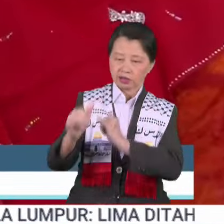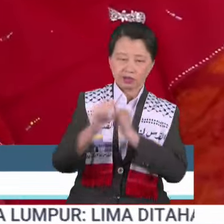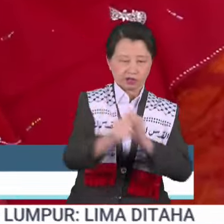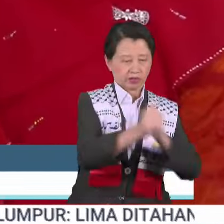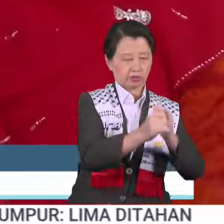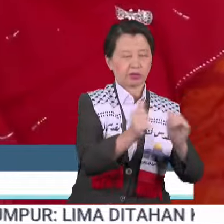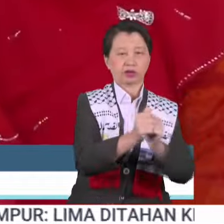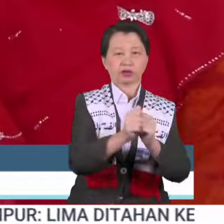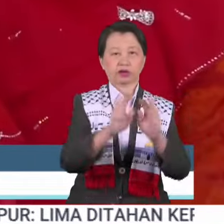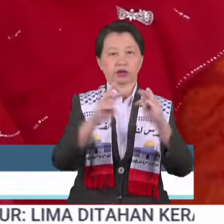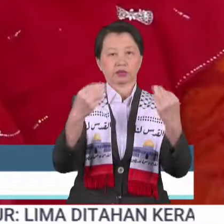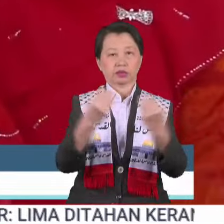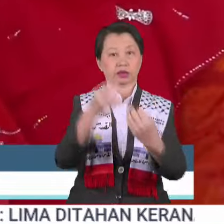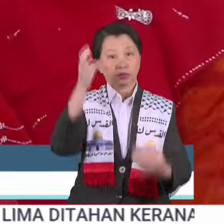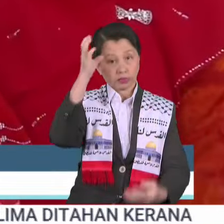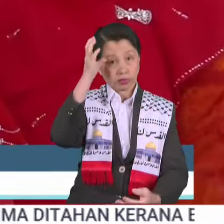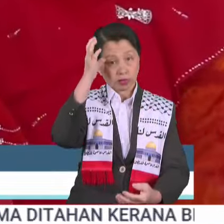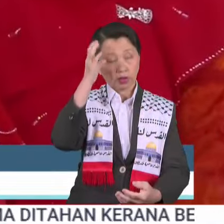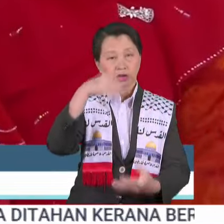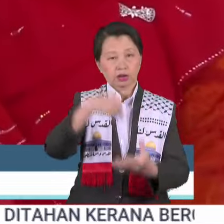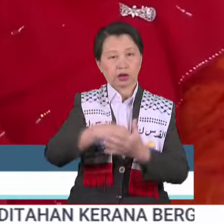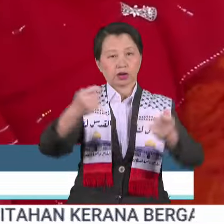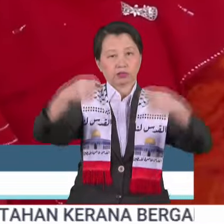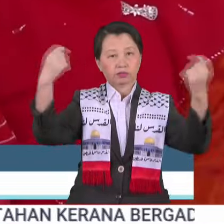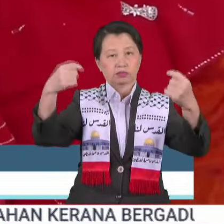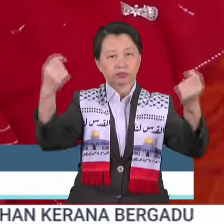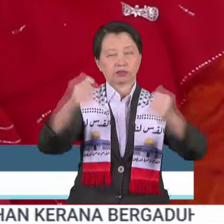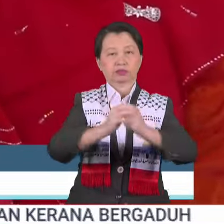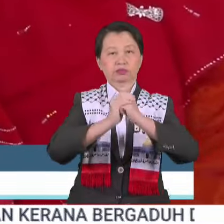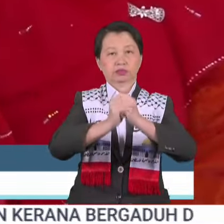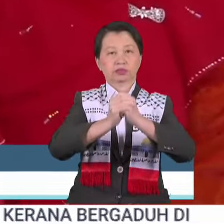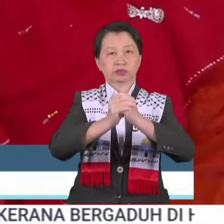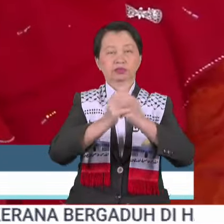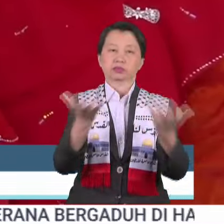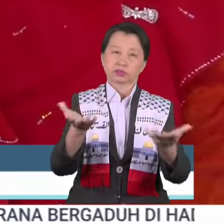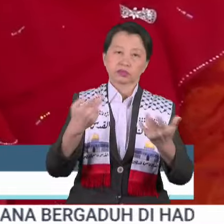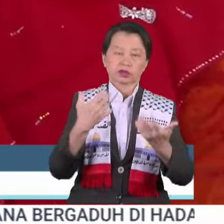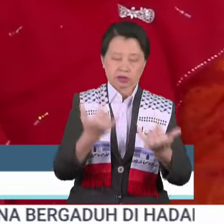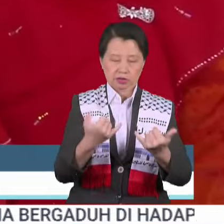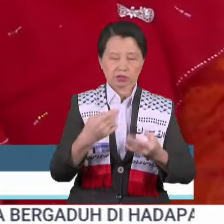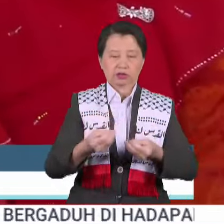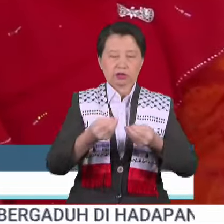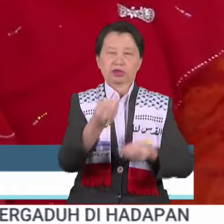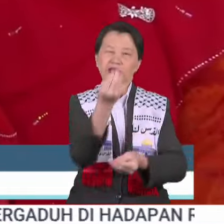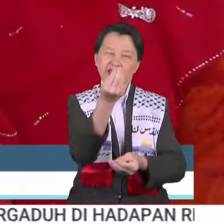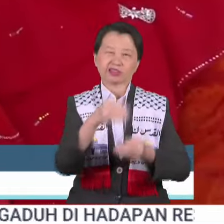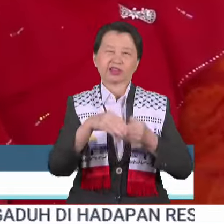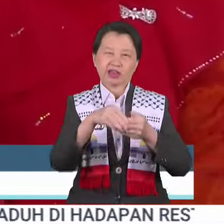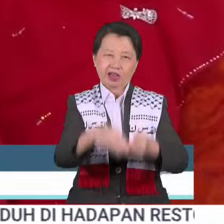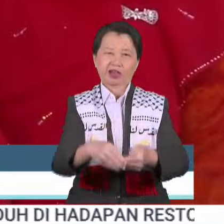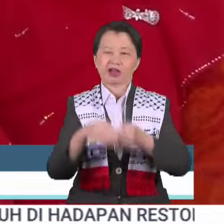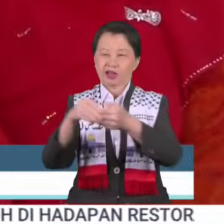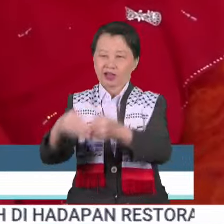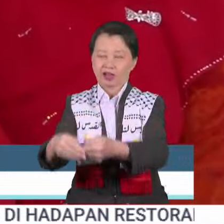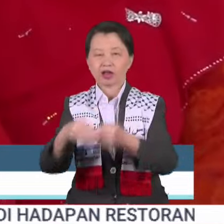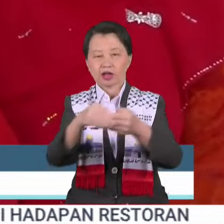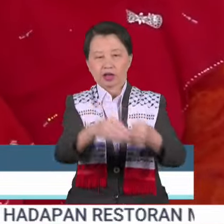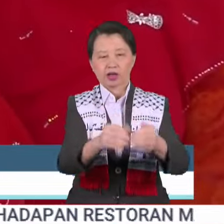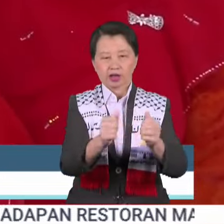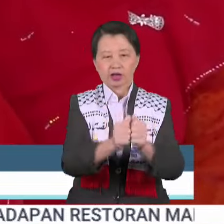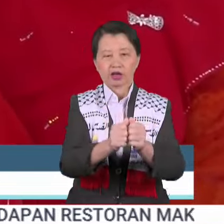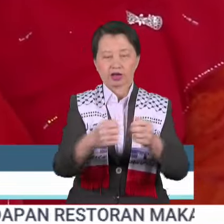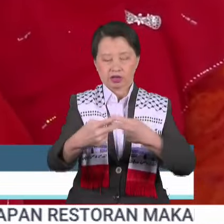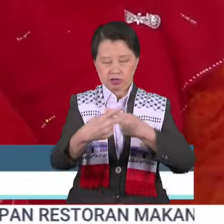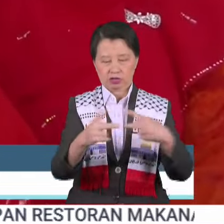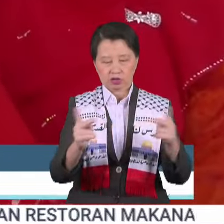dengan masyarakat dalam merayakan Tahun Baharu Cina. Maka hari ini kita bagi sedikit ampau bersama dengan